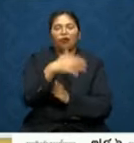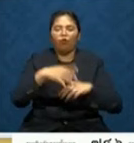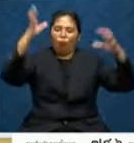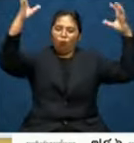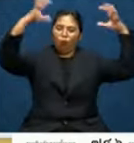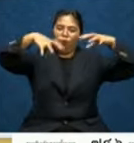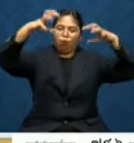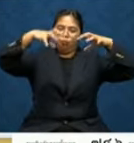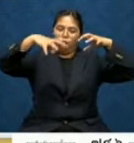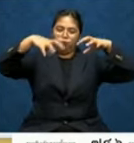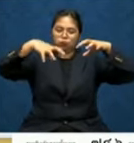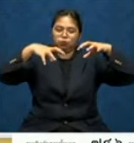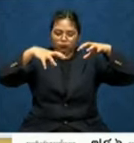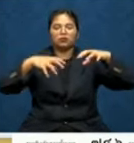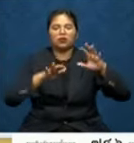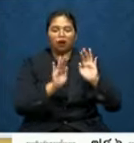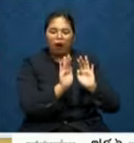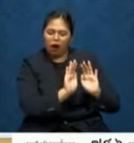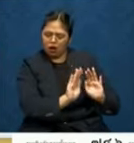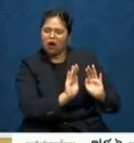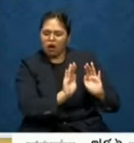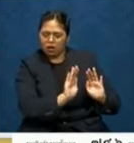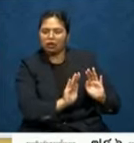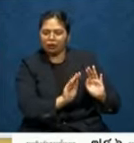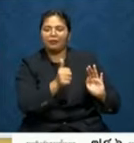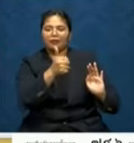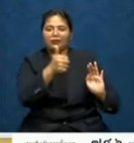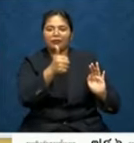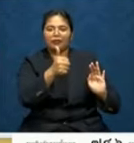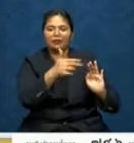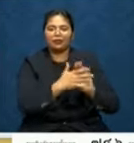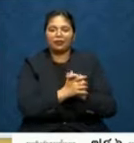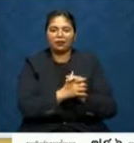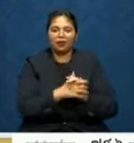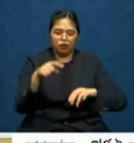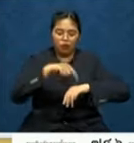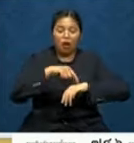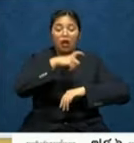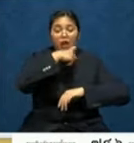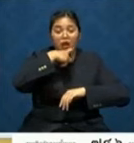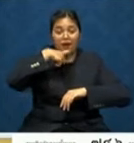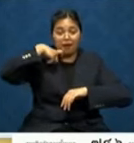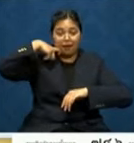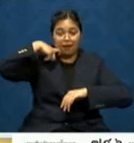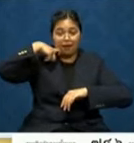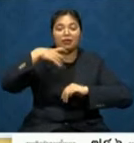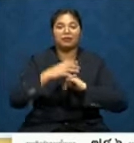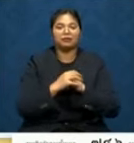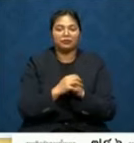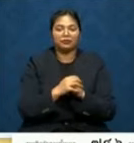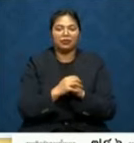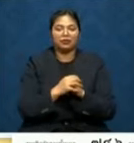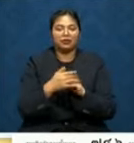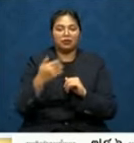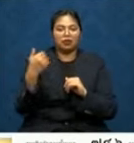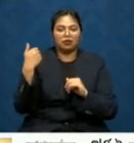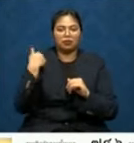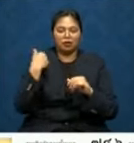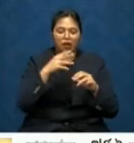ก็สามารถที่จะเก็บกักน้ำไว้ได้เวลาหน้าแล้งนะครับท่านประธานครับก็จะสามารถ